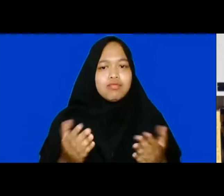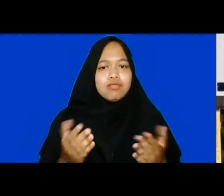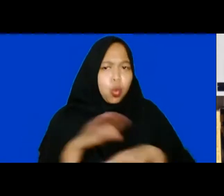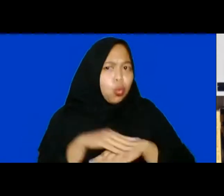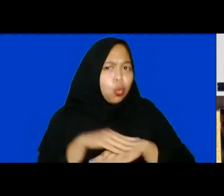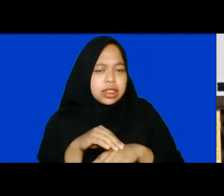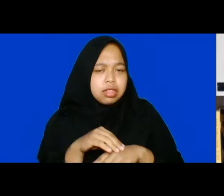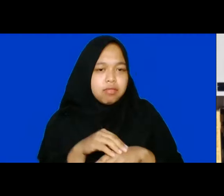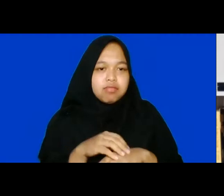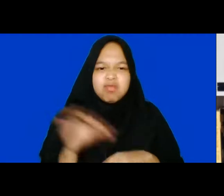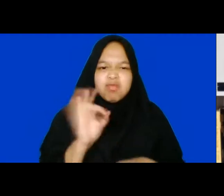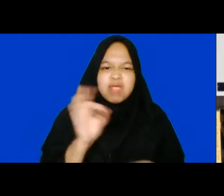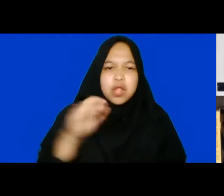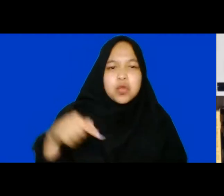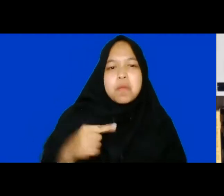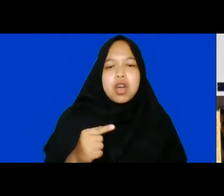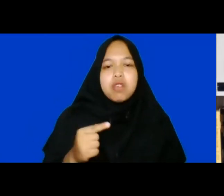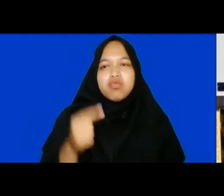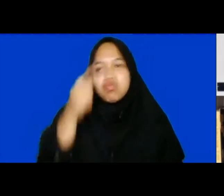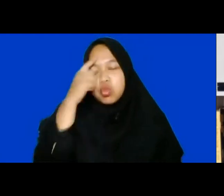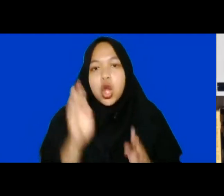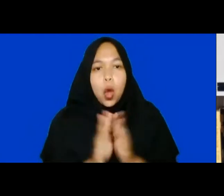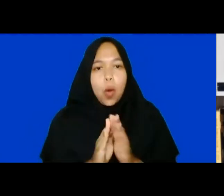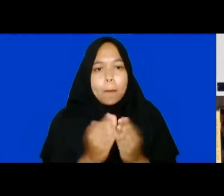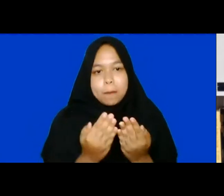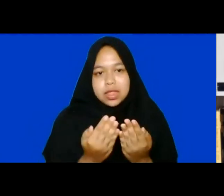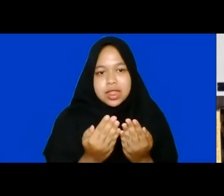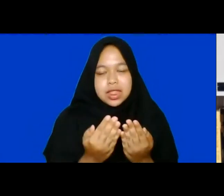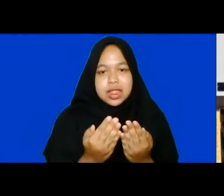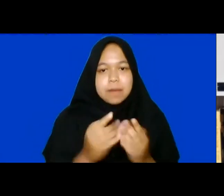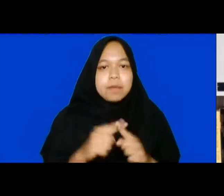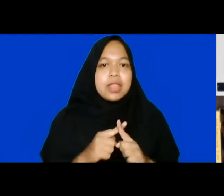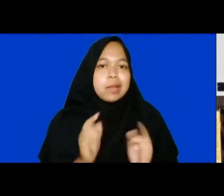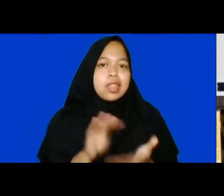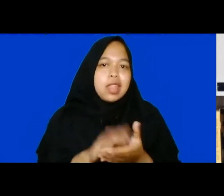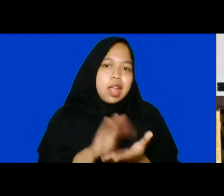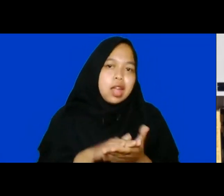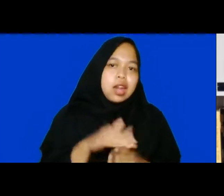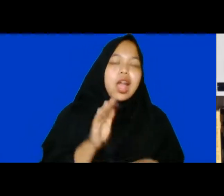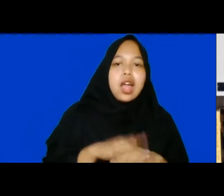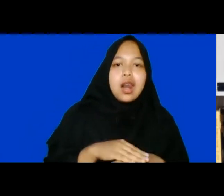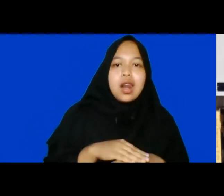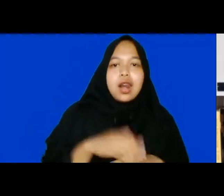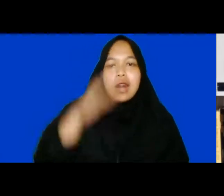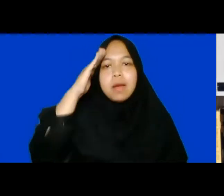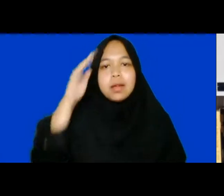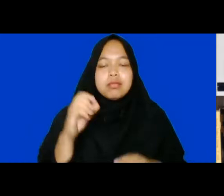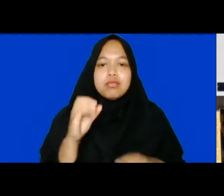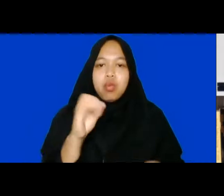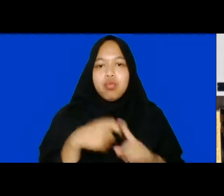ya, tapi ternyata di tangannya Mas Kire itu bisa menjadi karya seni, seni murni yang luar biasa. Jadi seperti